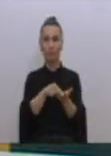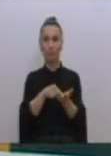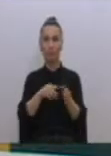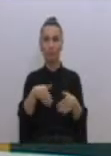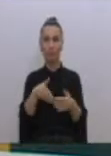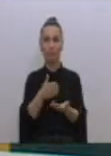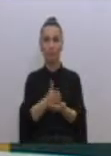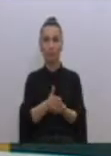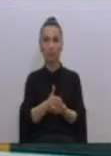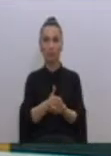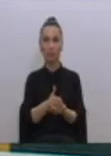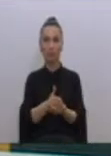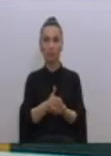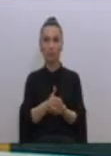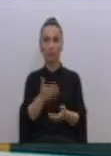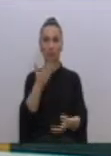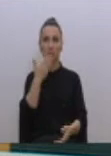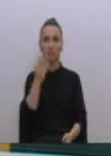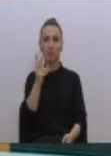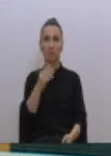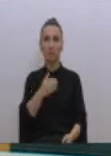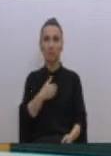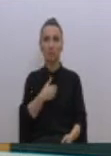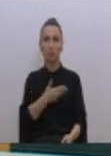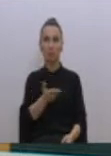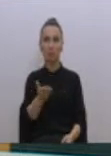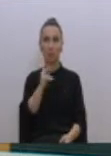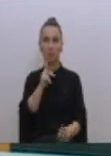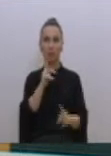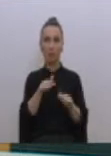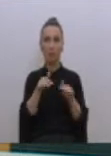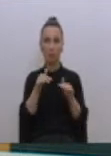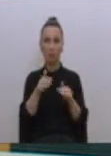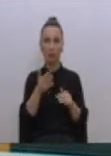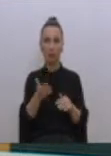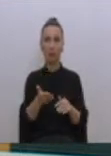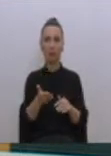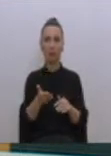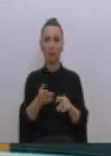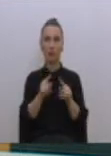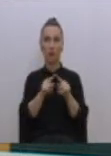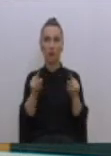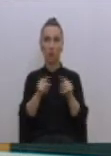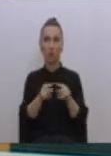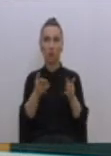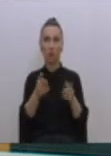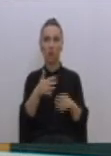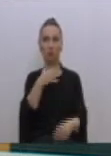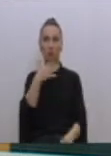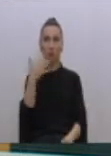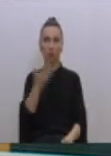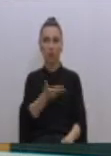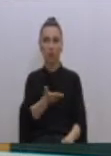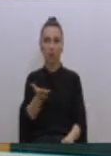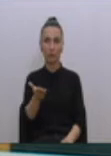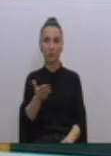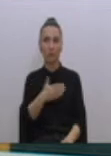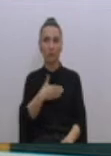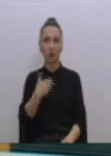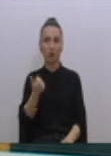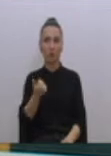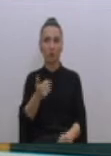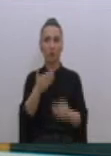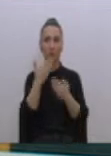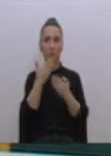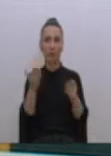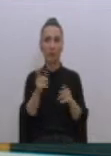არ არის თანამხსენებელს არსურს გამოსვლა, კომიტეტებს არსურთ, ოპოზიციას უმრავლესობას არსურს, დასმით